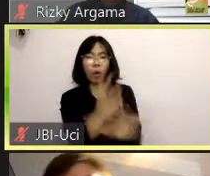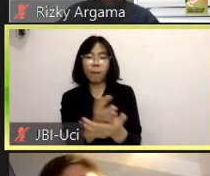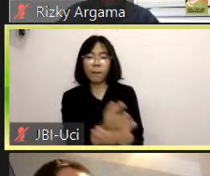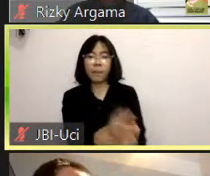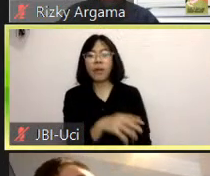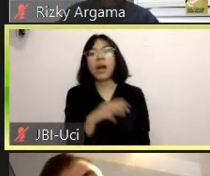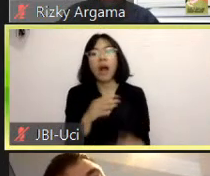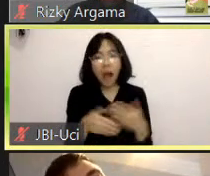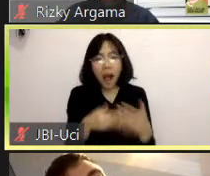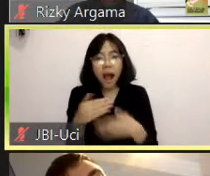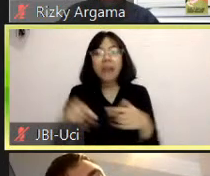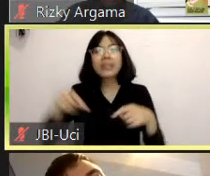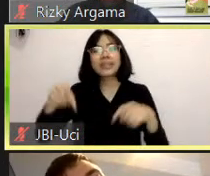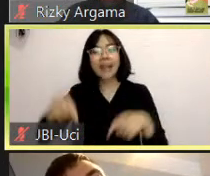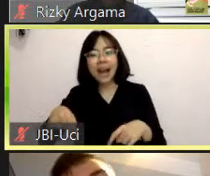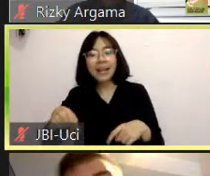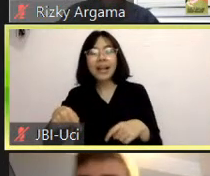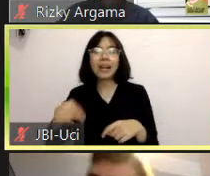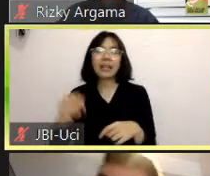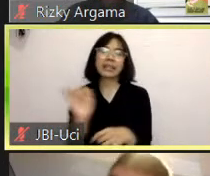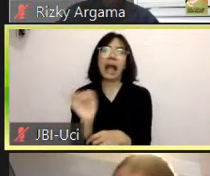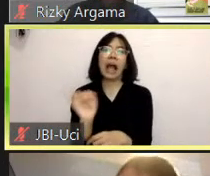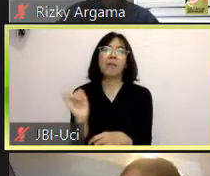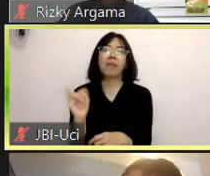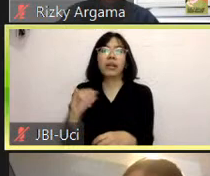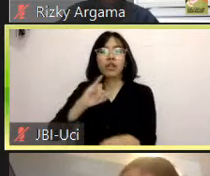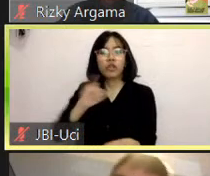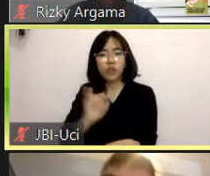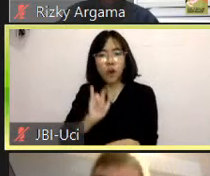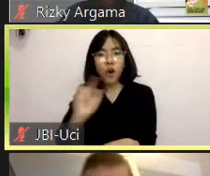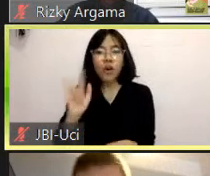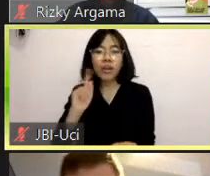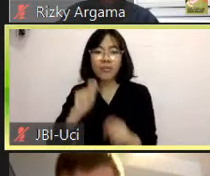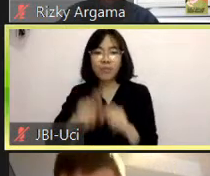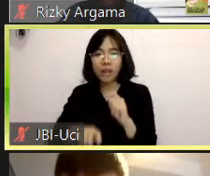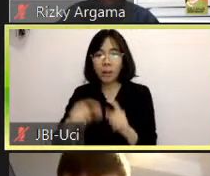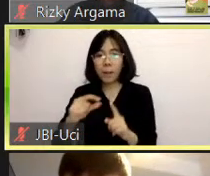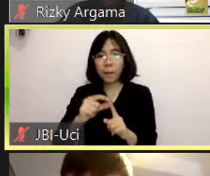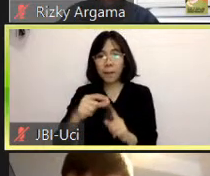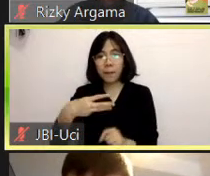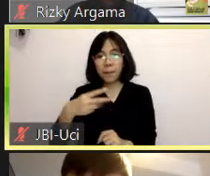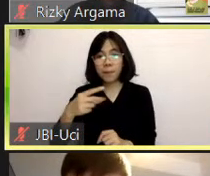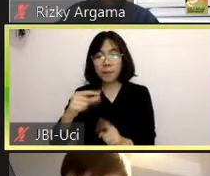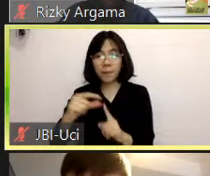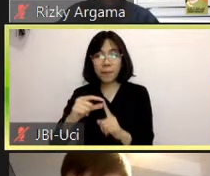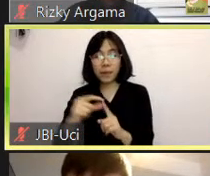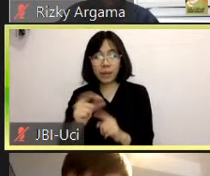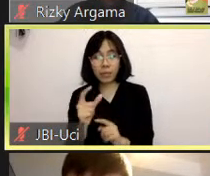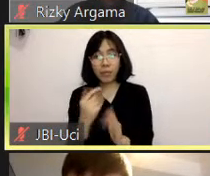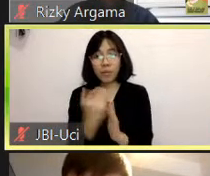juga mengulang diskusi di tahun 85-87 itu.